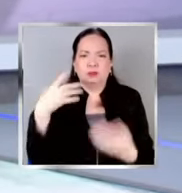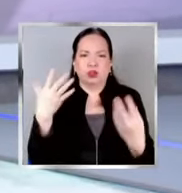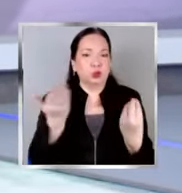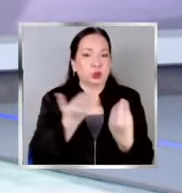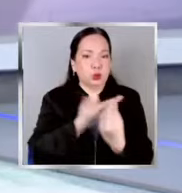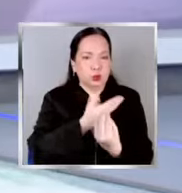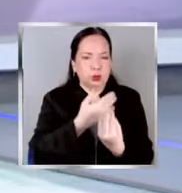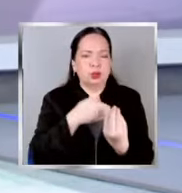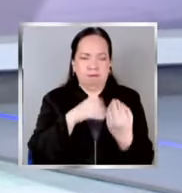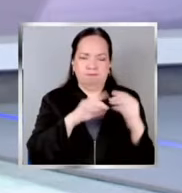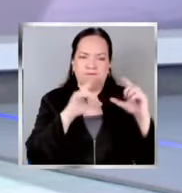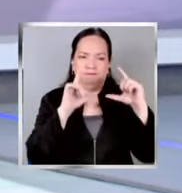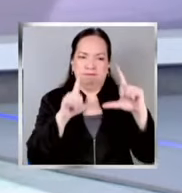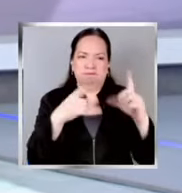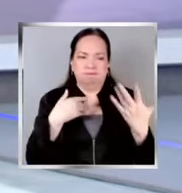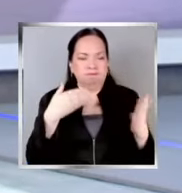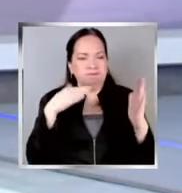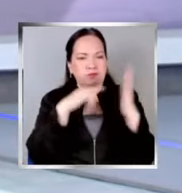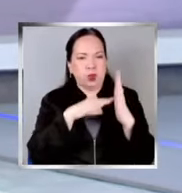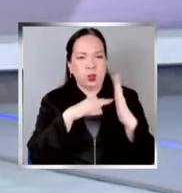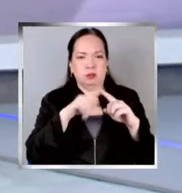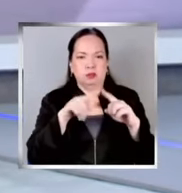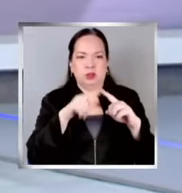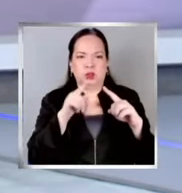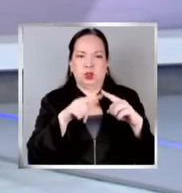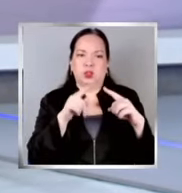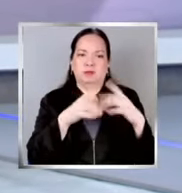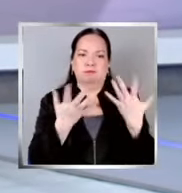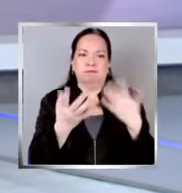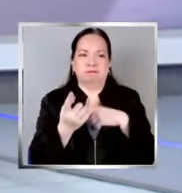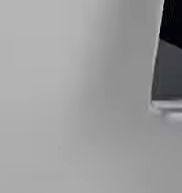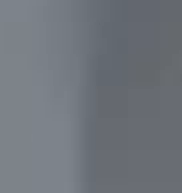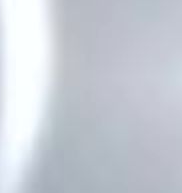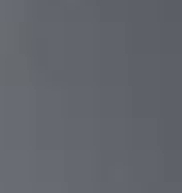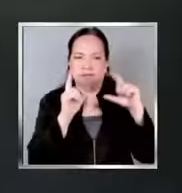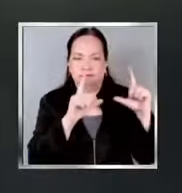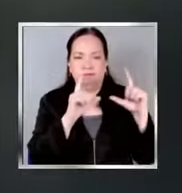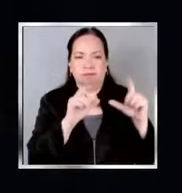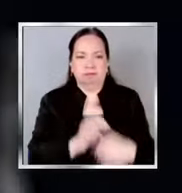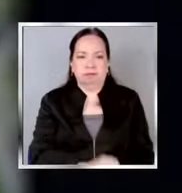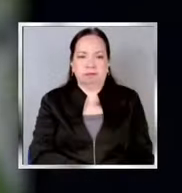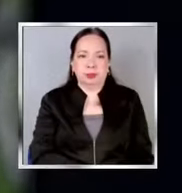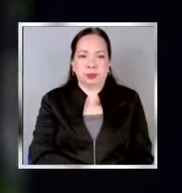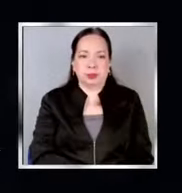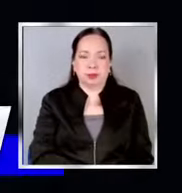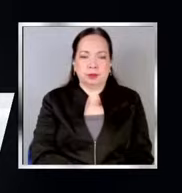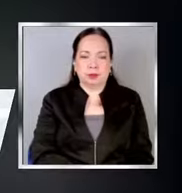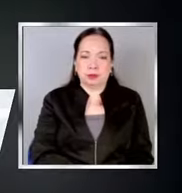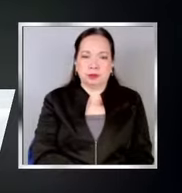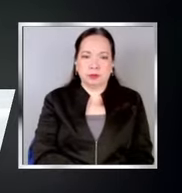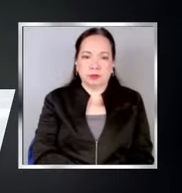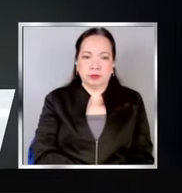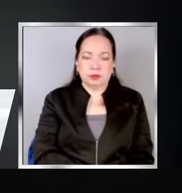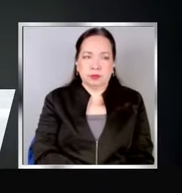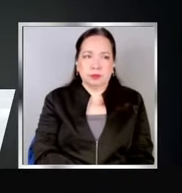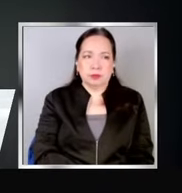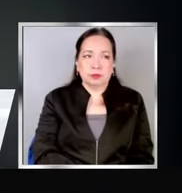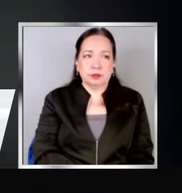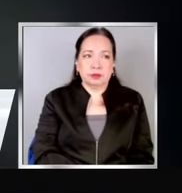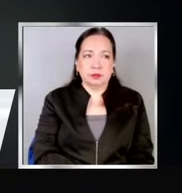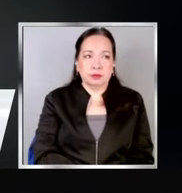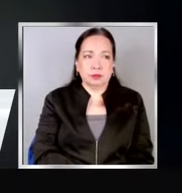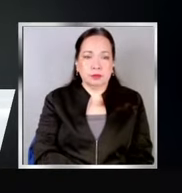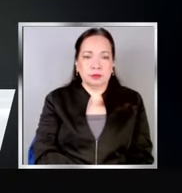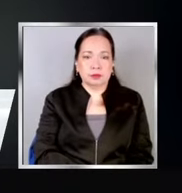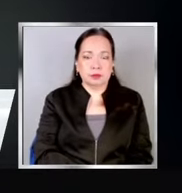sa patong-patong na asunto. Nakatutok si Dano Tingkungko.